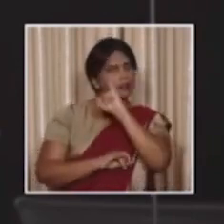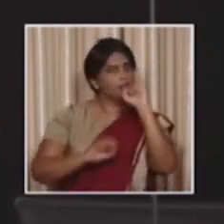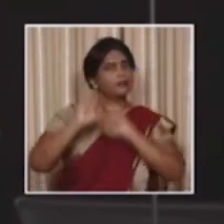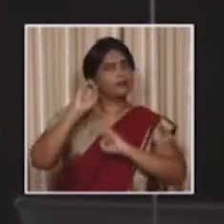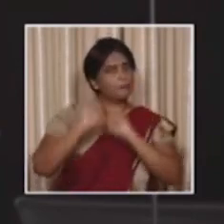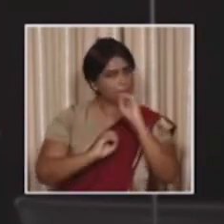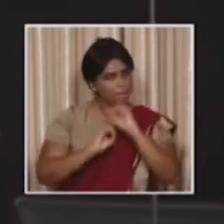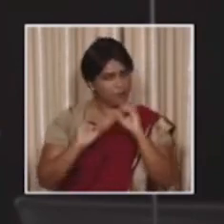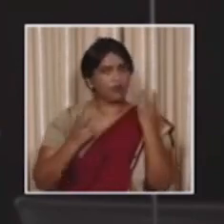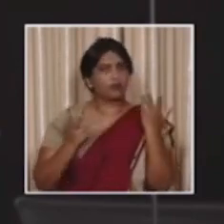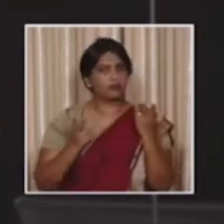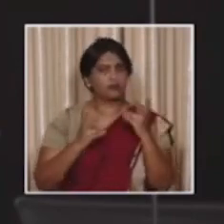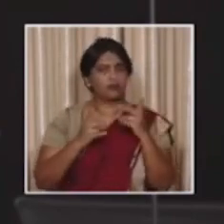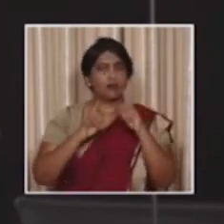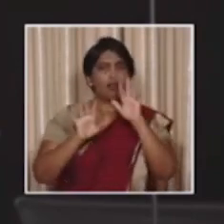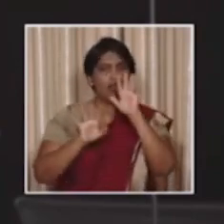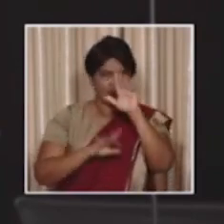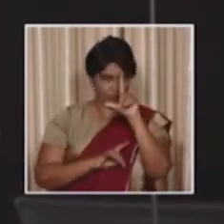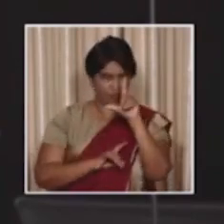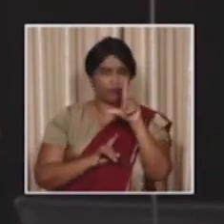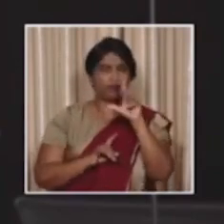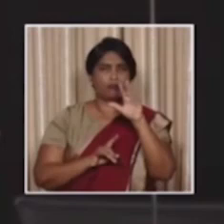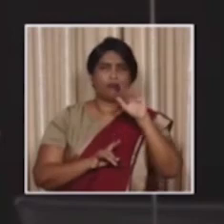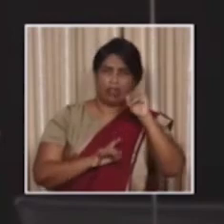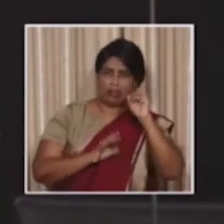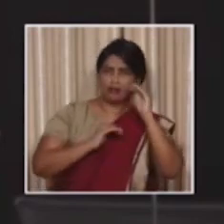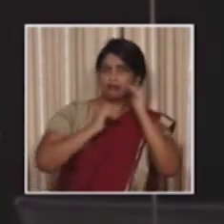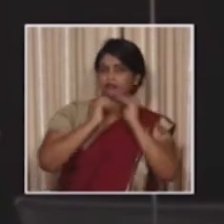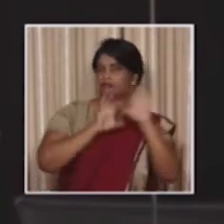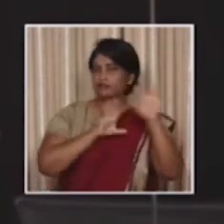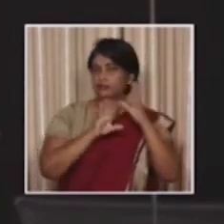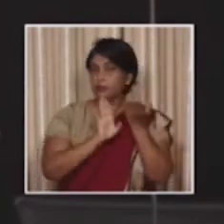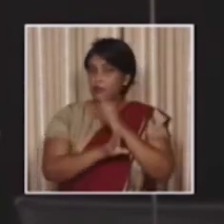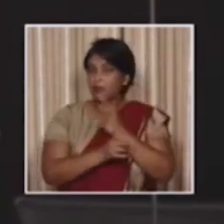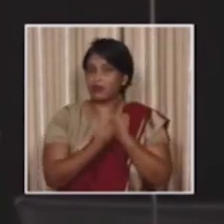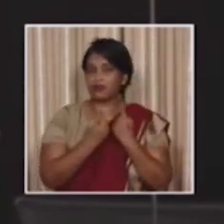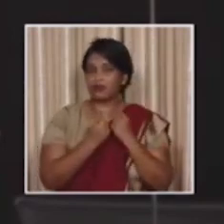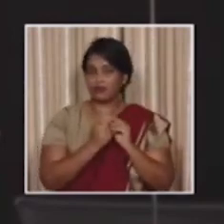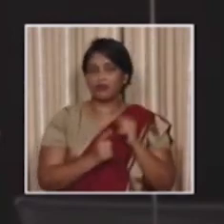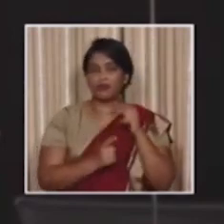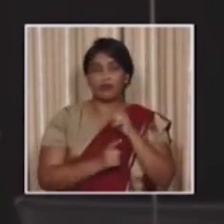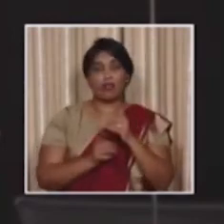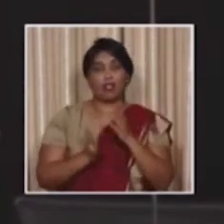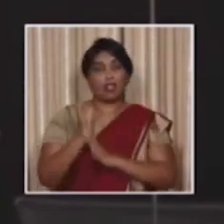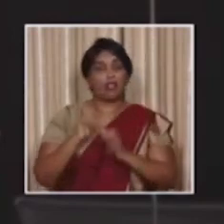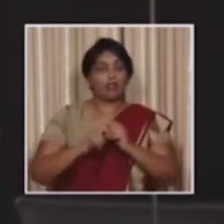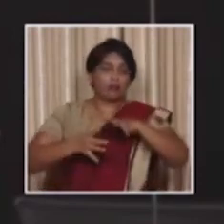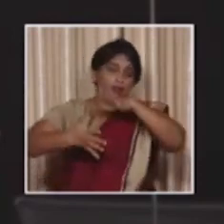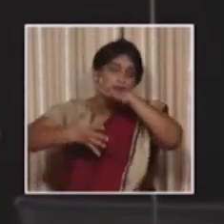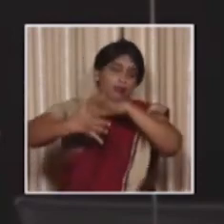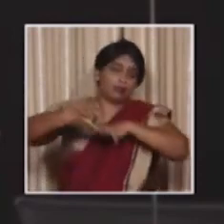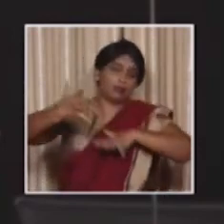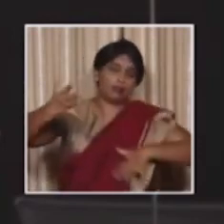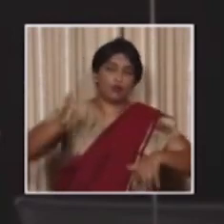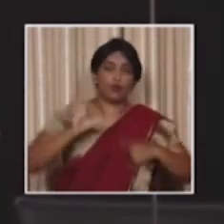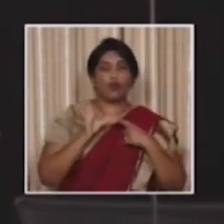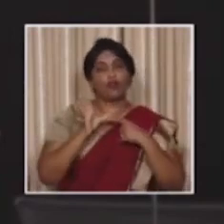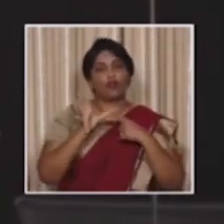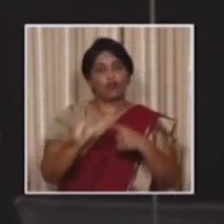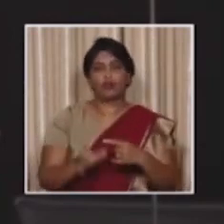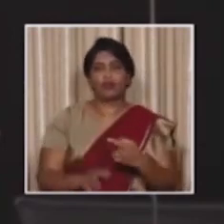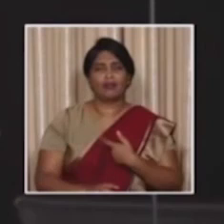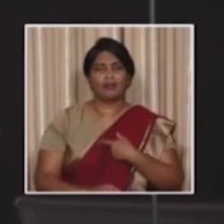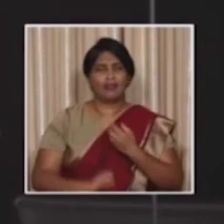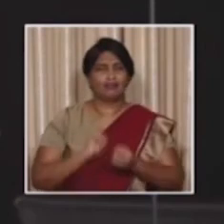வெட்வரி அதிகரிக்கப்பட்டுள்ளது. இதன் காரணமாக 97 பொருட்களின் விலை அதிகரித்துள்ளது. இதன் காரணமாக ஒரு குடும்பத்தின் வாழ்க்கை செலவு எவ்வளவு